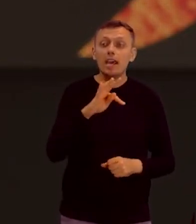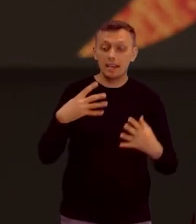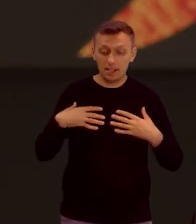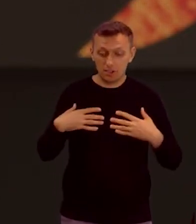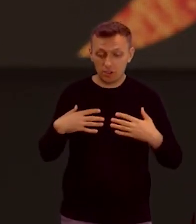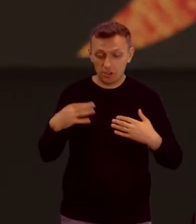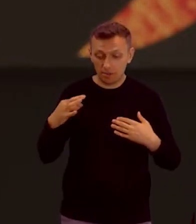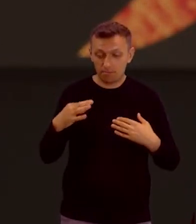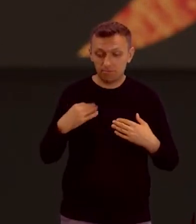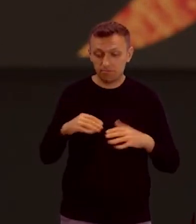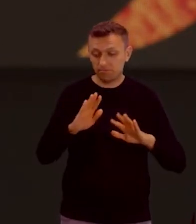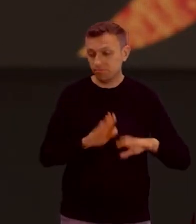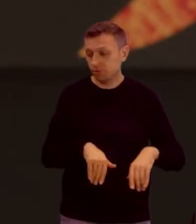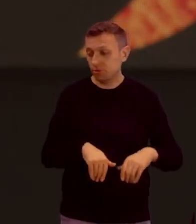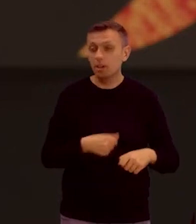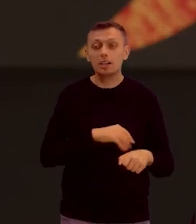zapomniane.